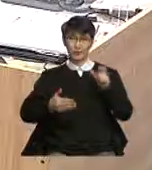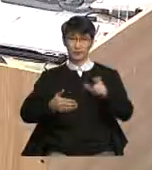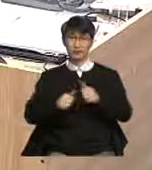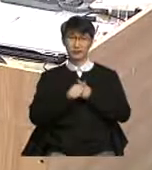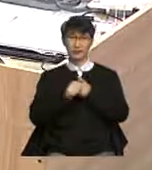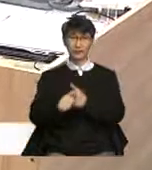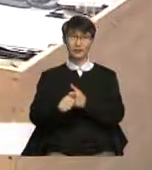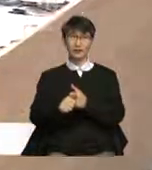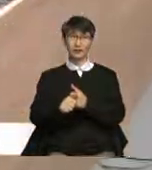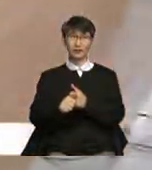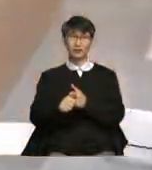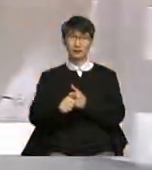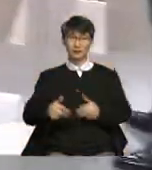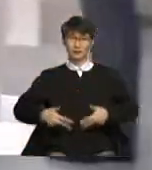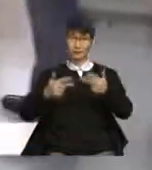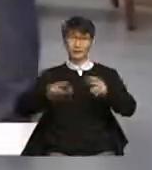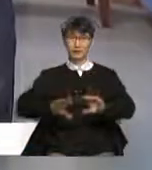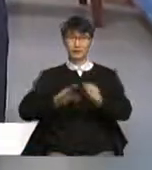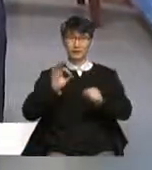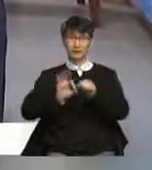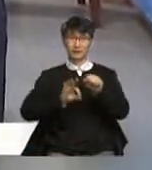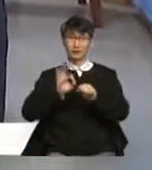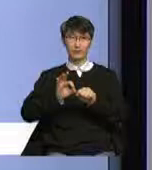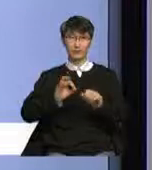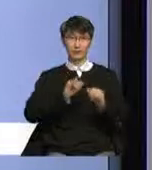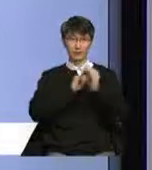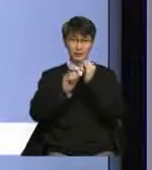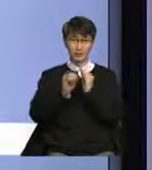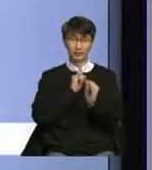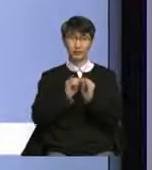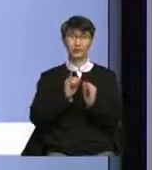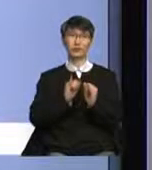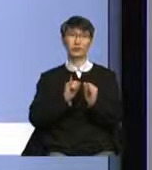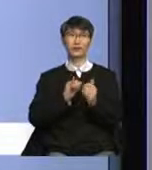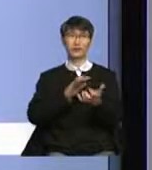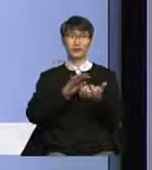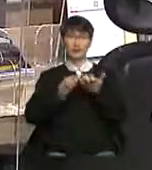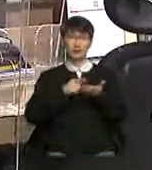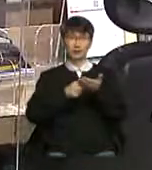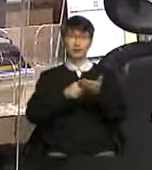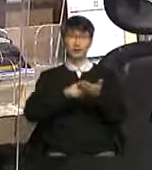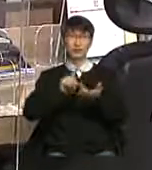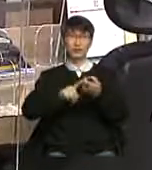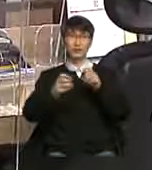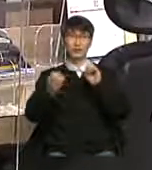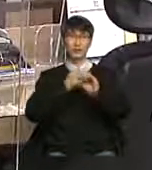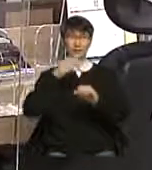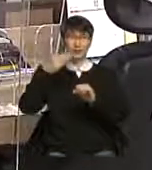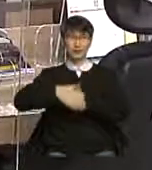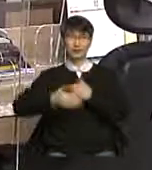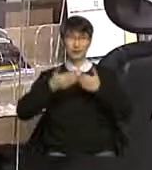따라 비대면으로 열린 이날 신년 기자회견은 사전에 제출된 질문에 대한 답변